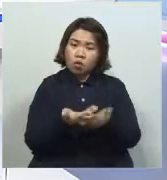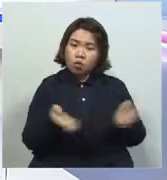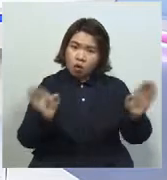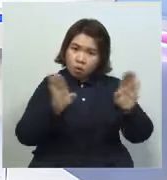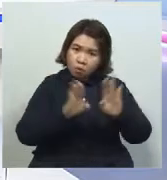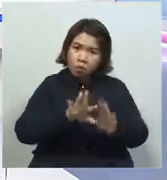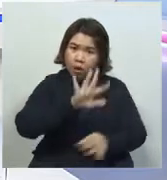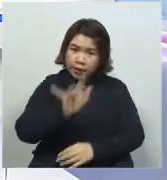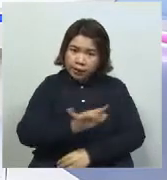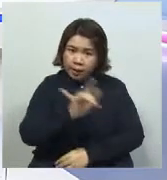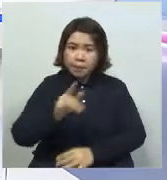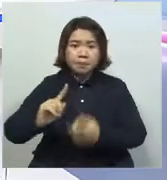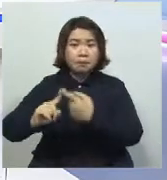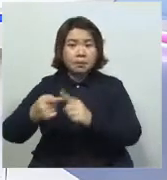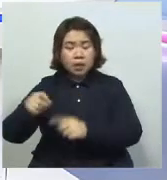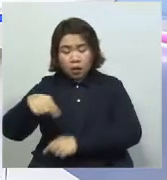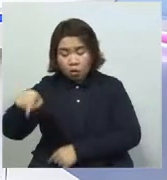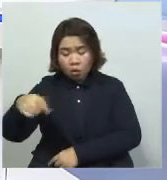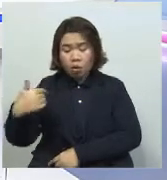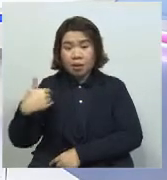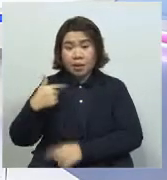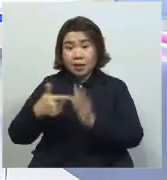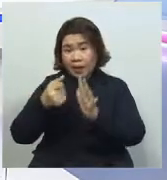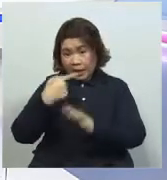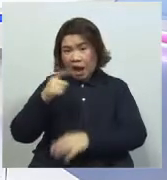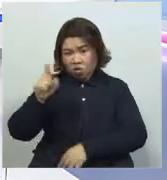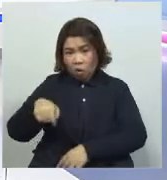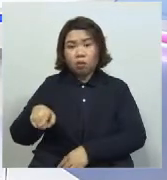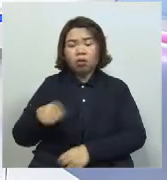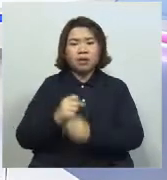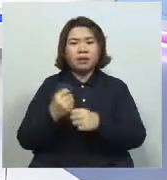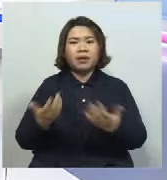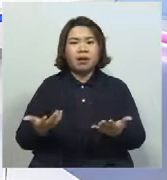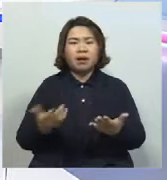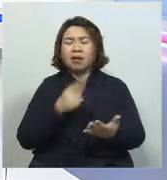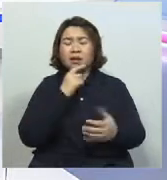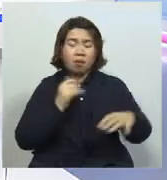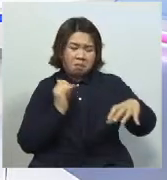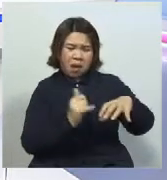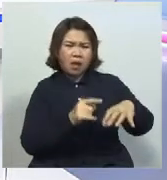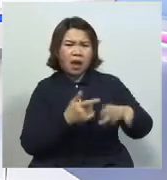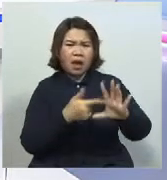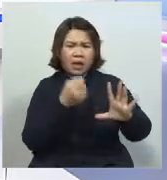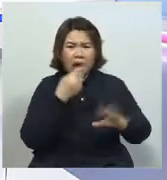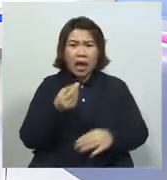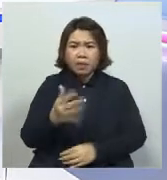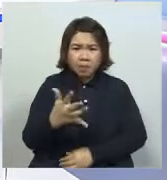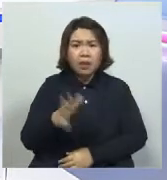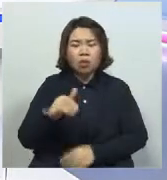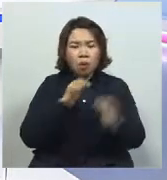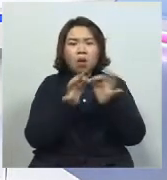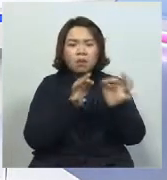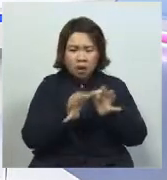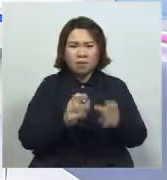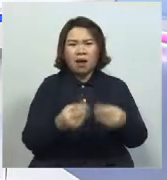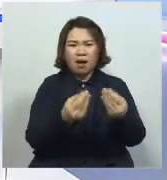พื่อนๆที่ป่วยอยู่ในกลุ่มโรคนี้แล้วจำเป็นต้องใช้ยากลุ่มนี้ในการรักษาโรคนะครับแล้วปรากฏว่าไปโรงพยาบาลแล้วเขาไม่จ่ายยาให้พยายามทำความเข้าใ